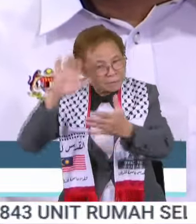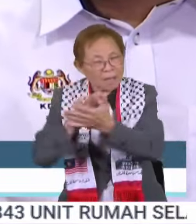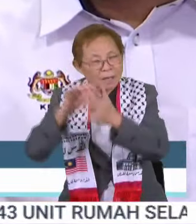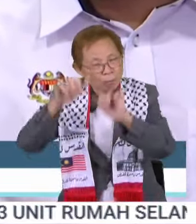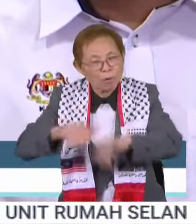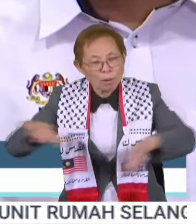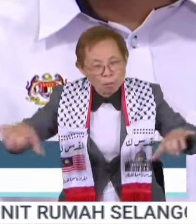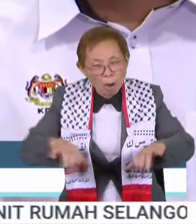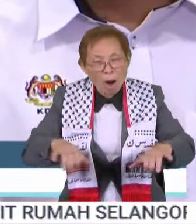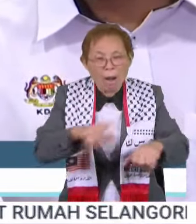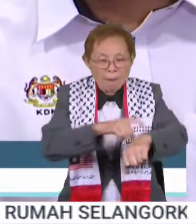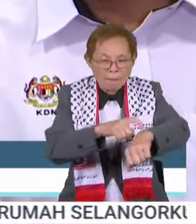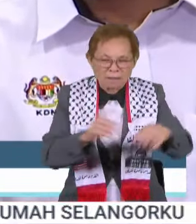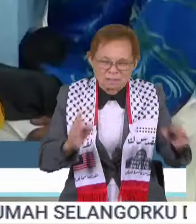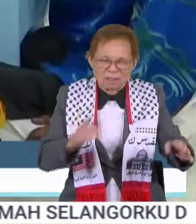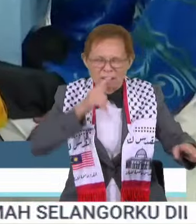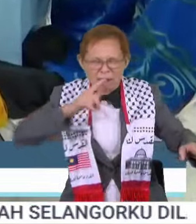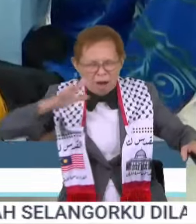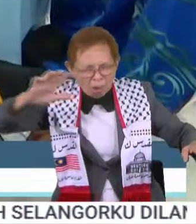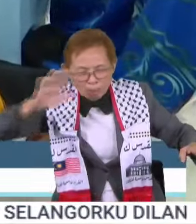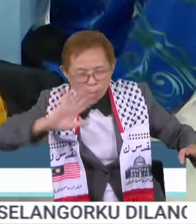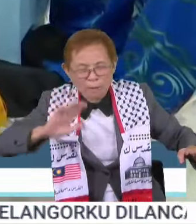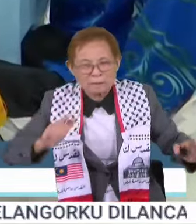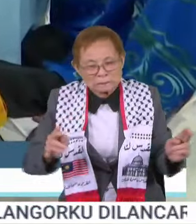dalam tempoh yang tidak terlalu panjang.